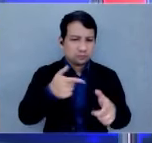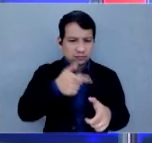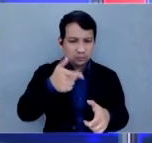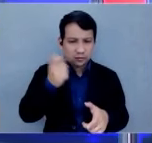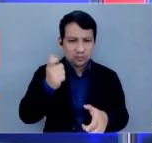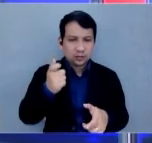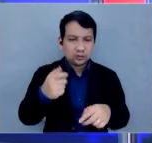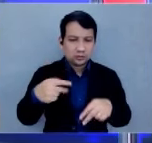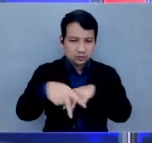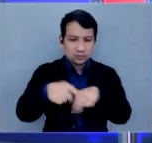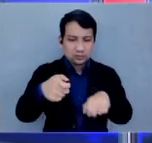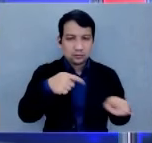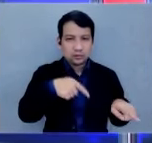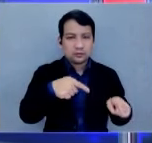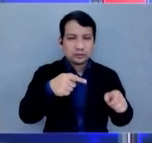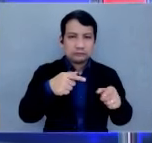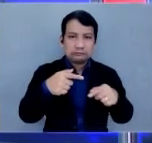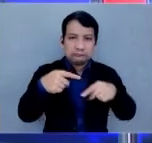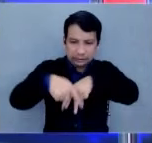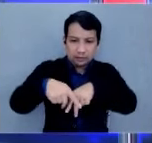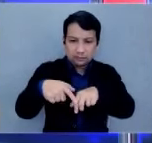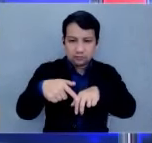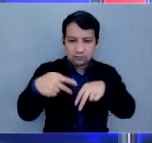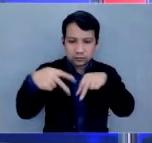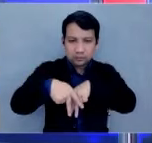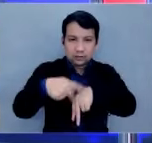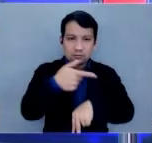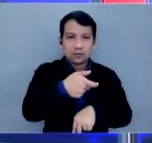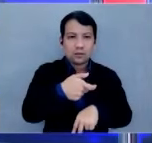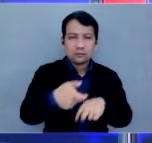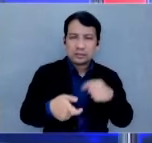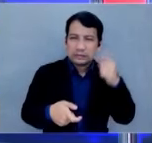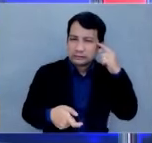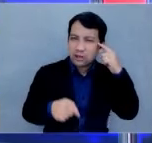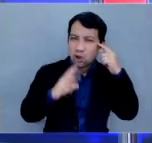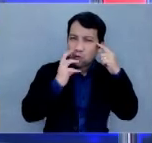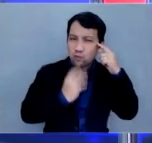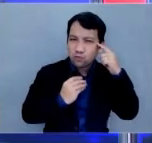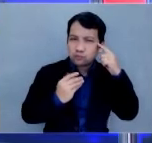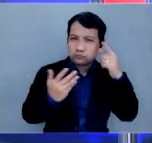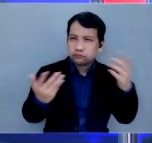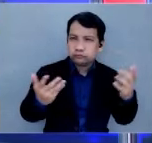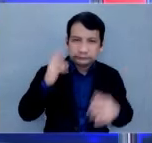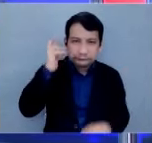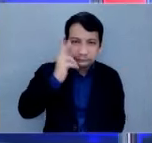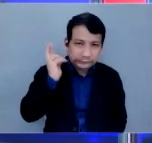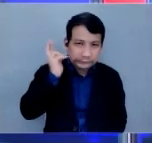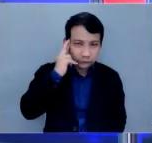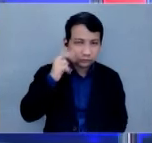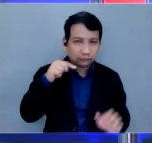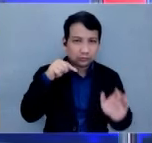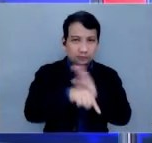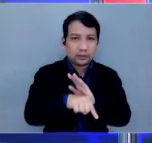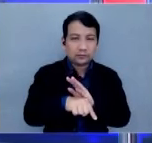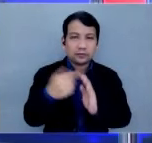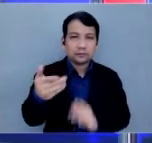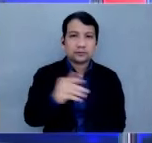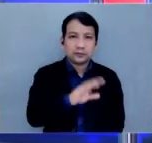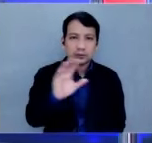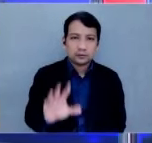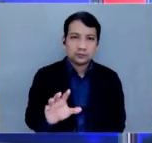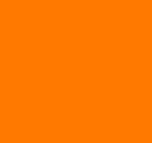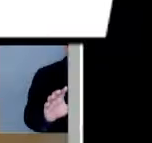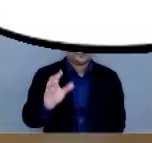tandem. Palaisipan pa sa mga otoridad at maging sa mga kaanak ng biktima ang motibo sa krimen. Nasa frontline ng balitang yan si